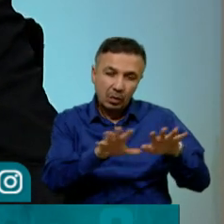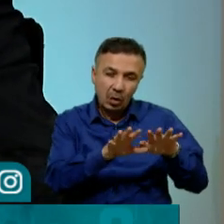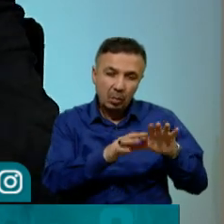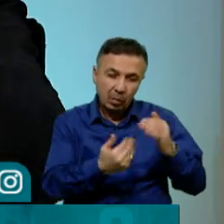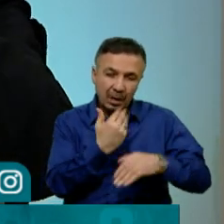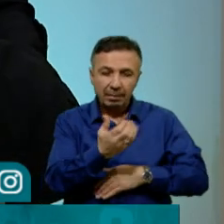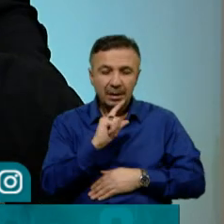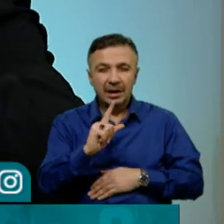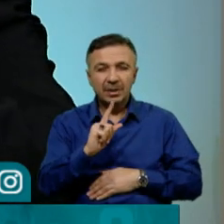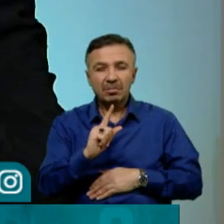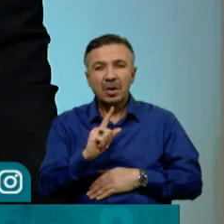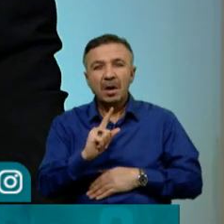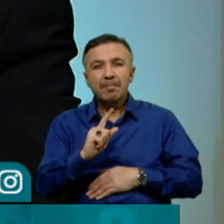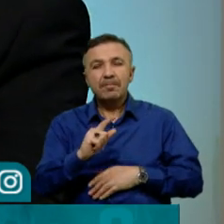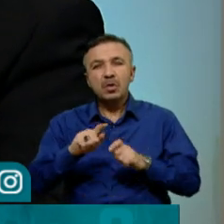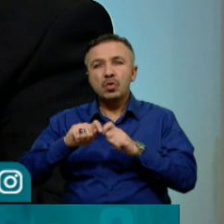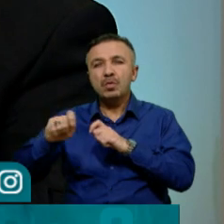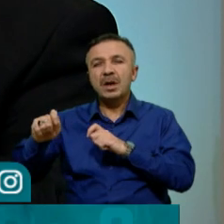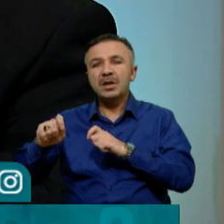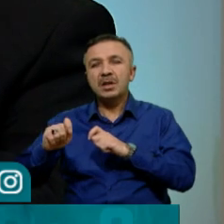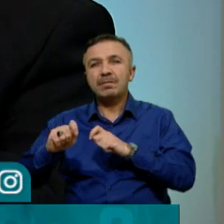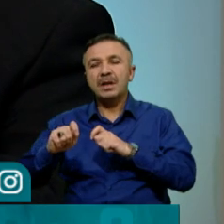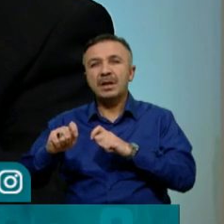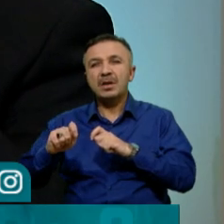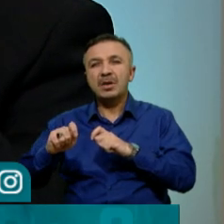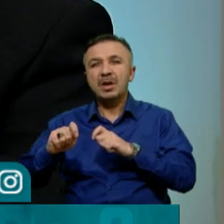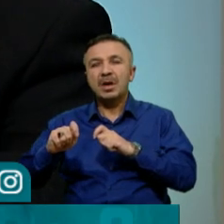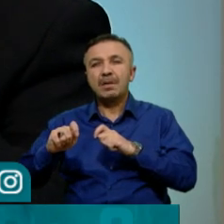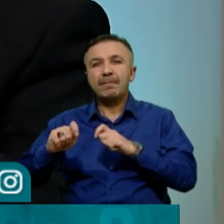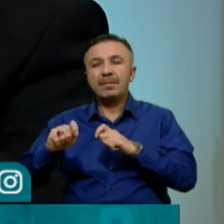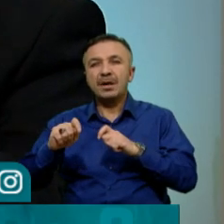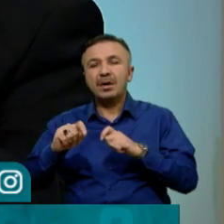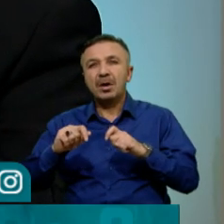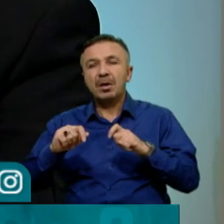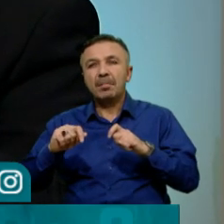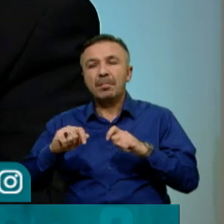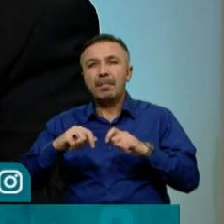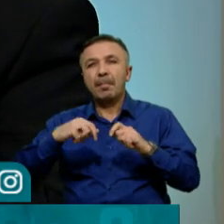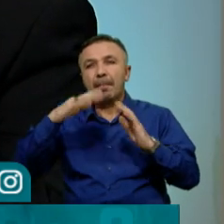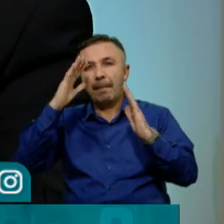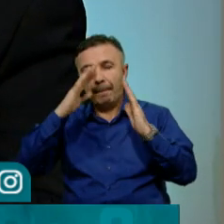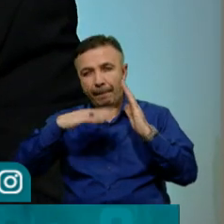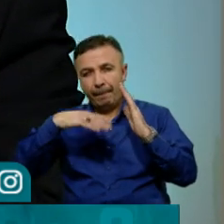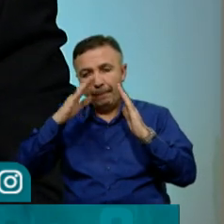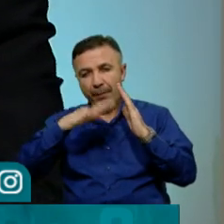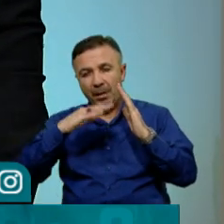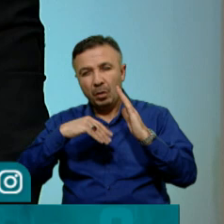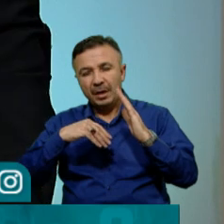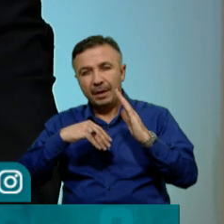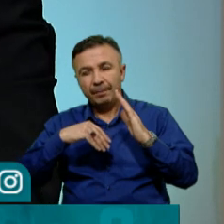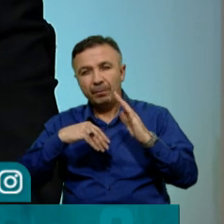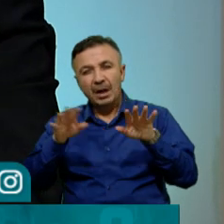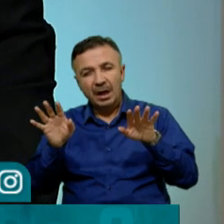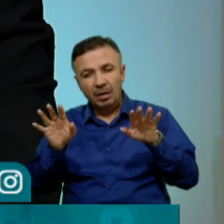üzeri boya olan bir duvar üzerinde bulunan bir toz kat varsa varsa Hatta şöyle